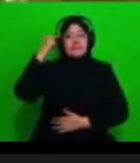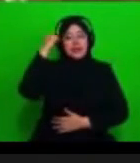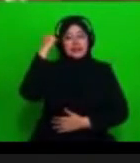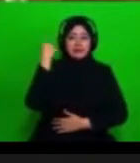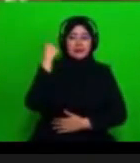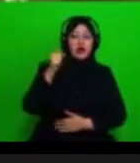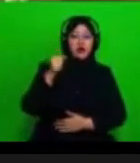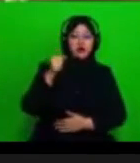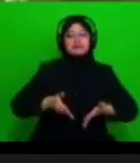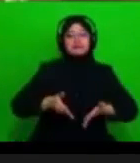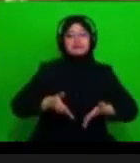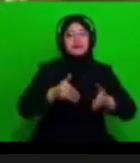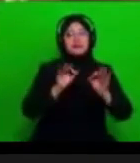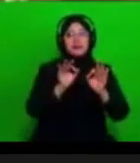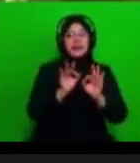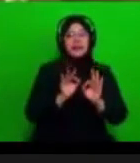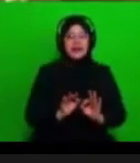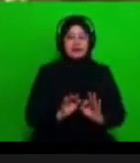Peta Jalan Pendidikan.